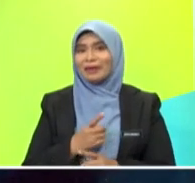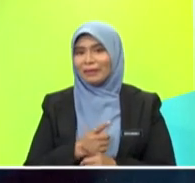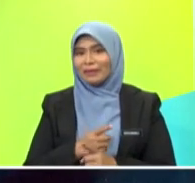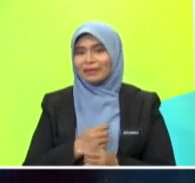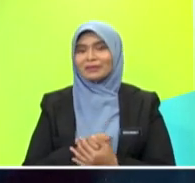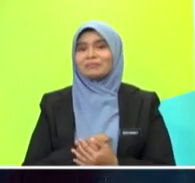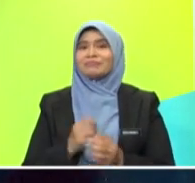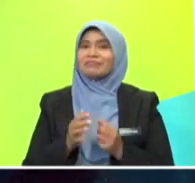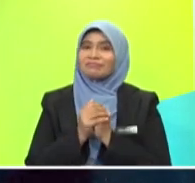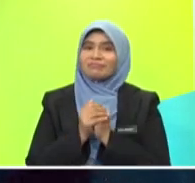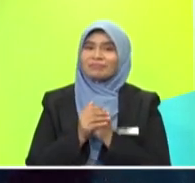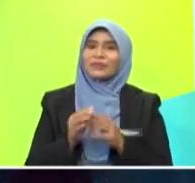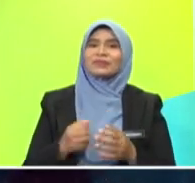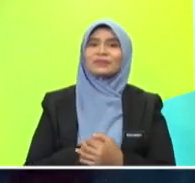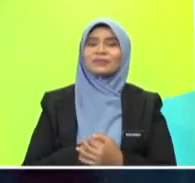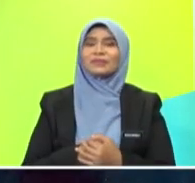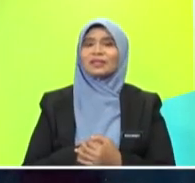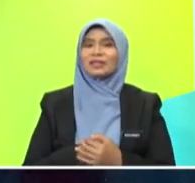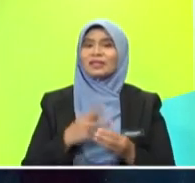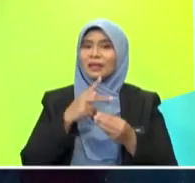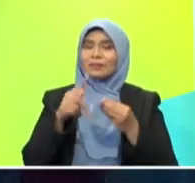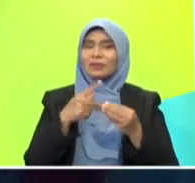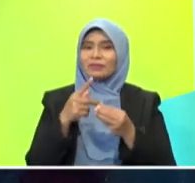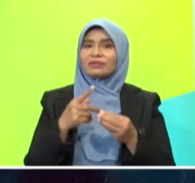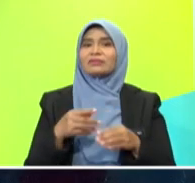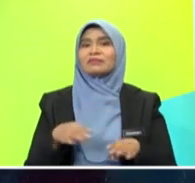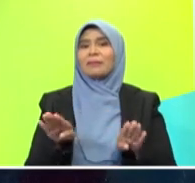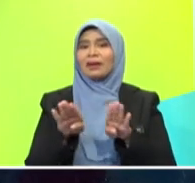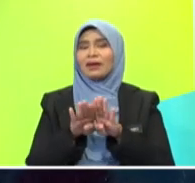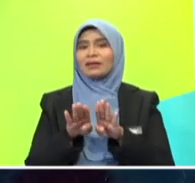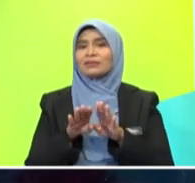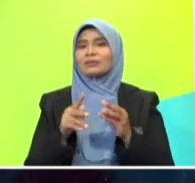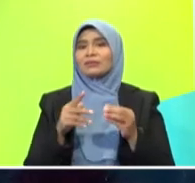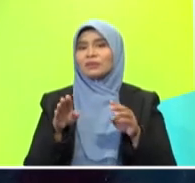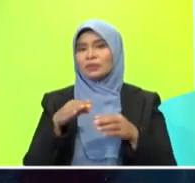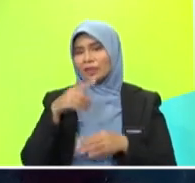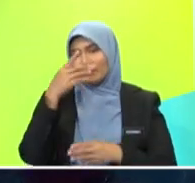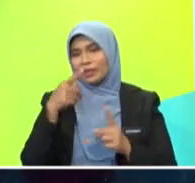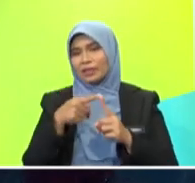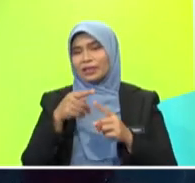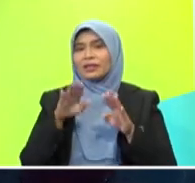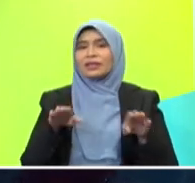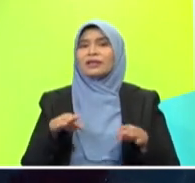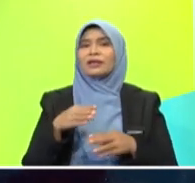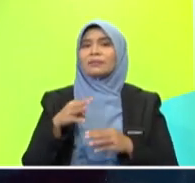secara kesimpulan kepada adik-adik unsur